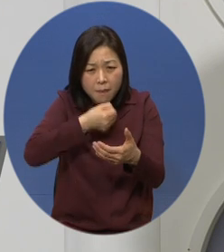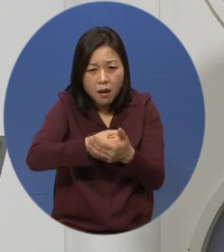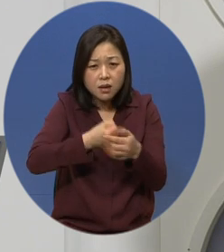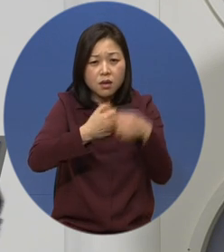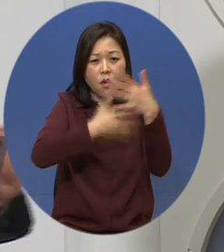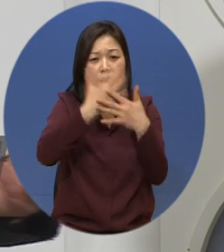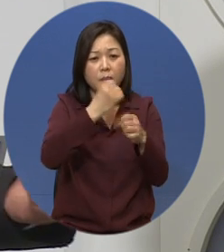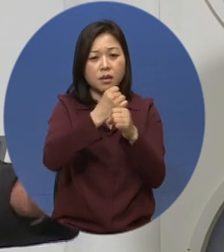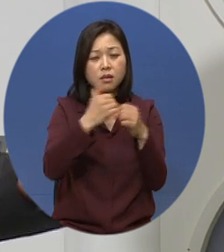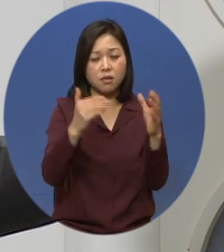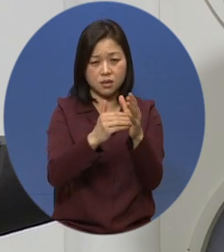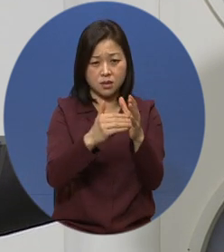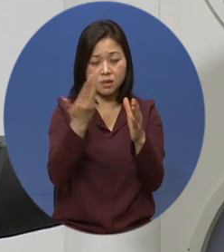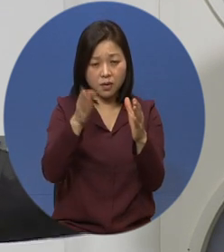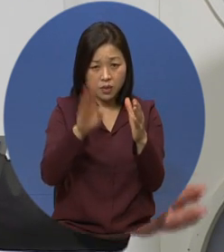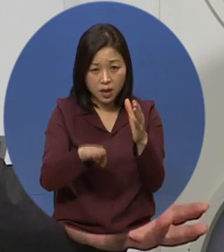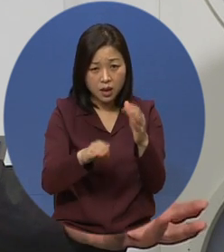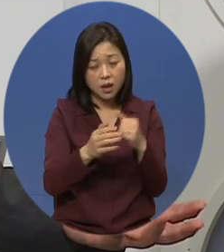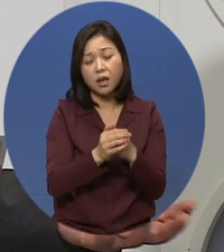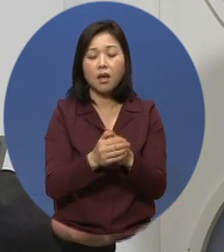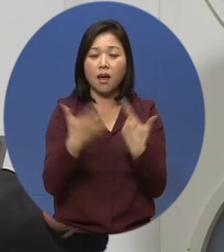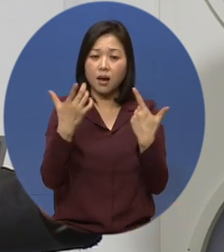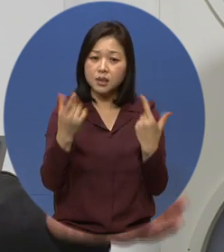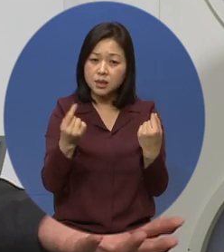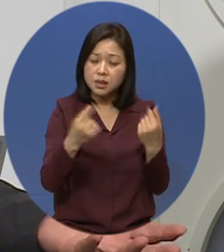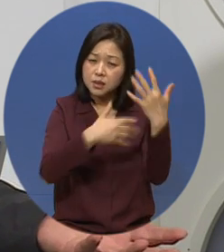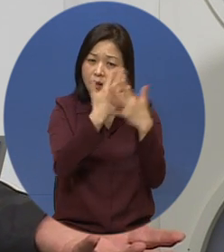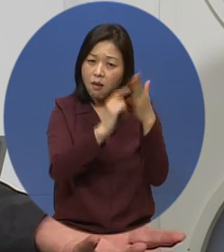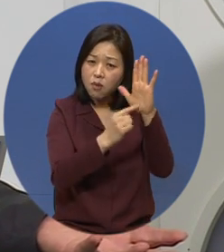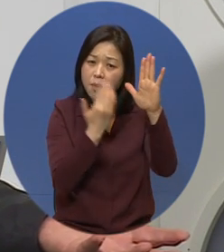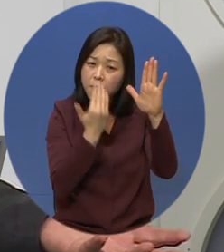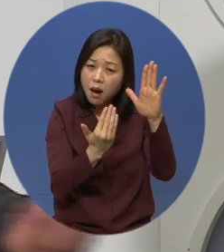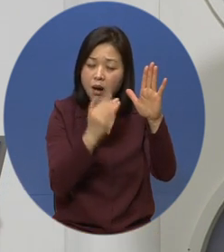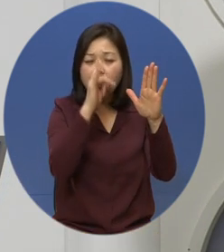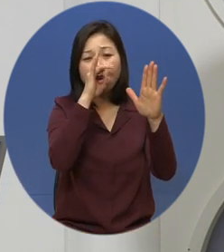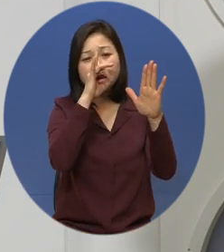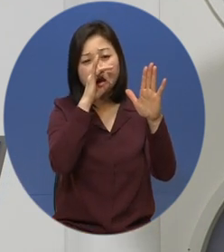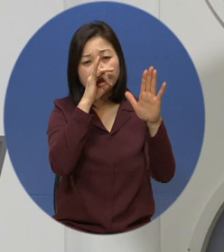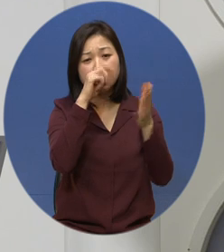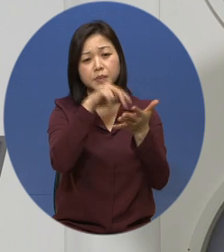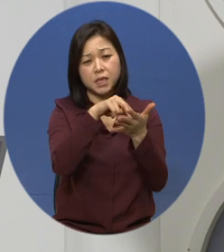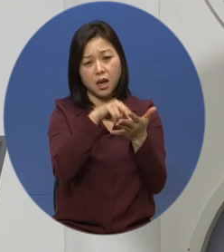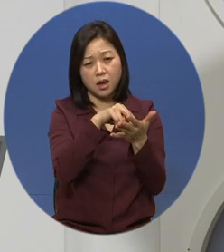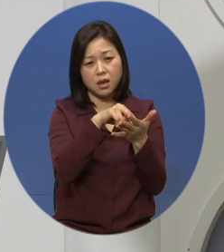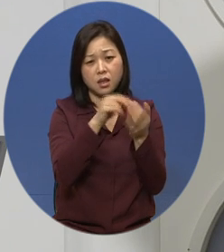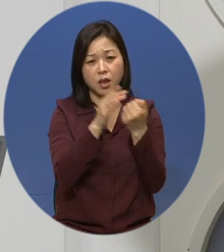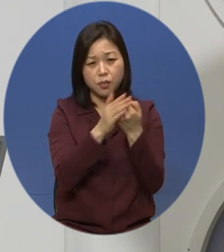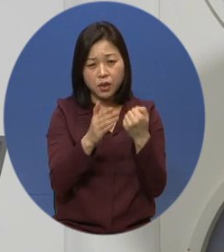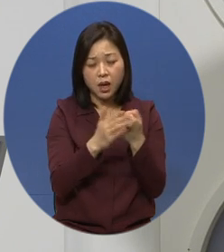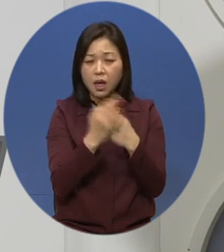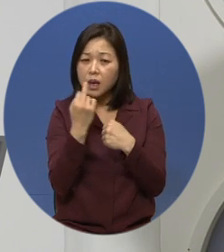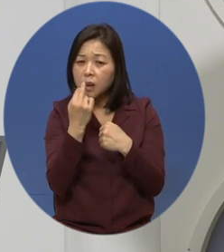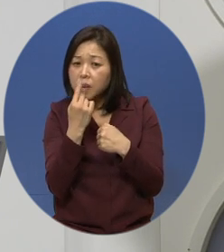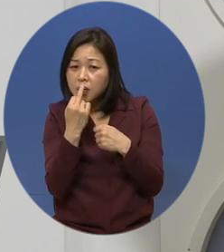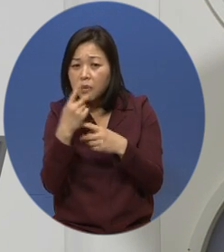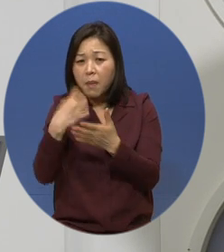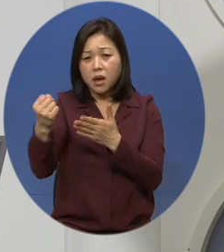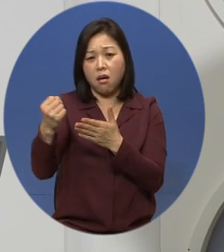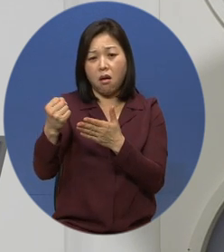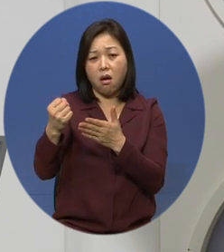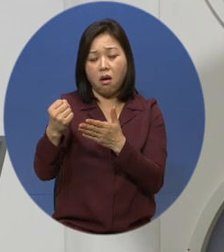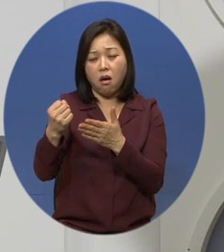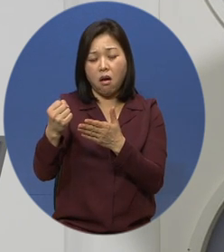불구하고 같이 개봉 말 수 없다 없다는 것을 그 피임을 뭐 찍겠다는 뭐